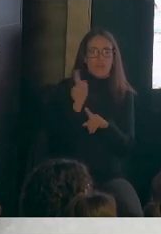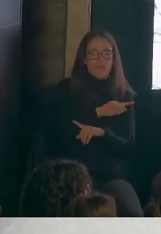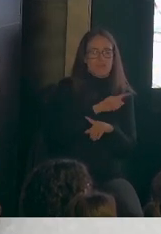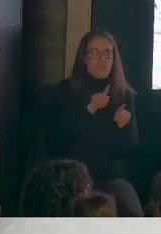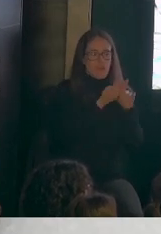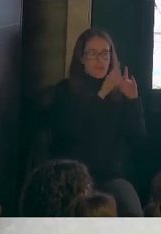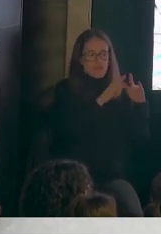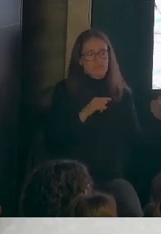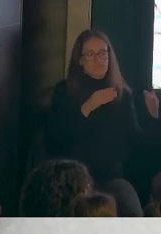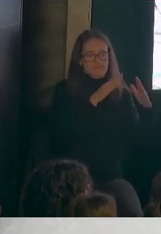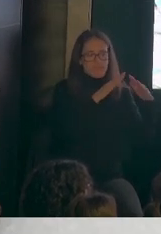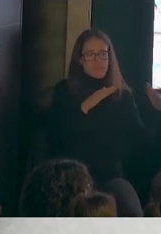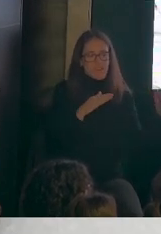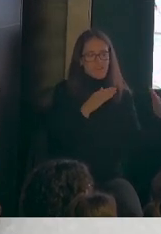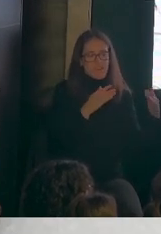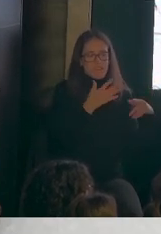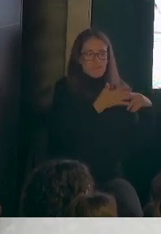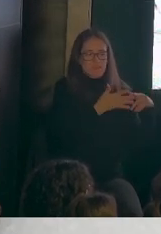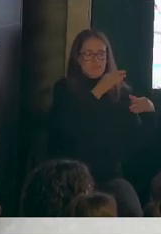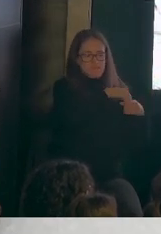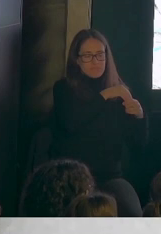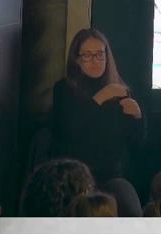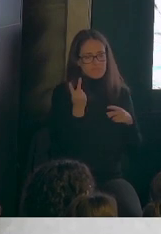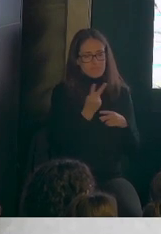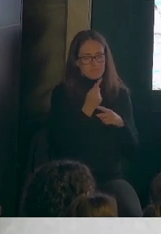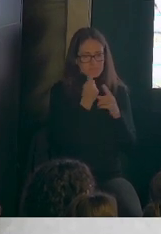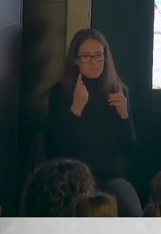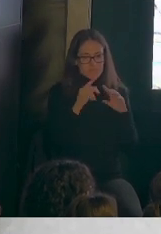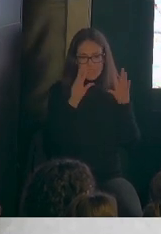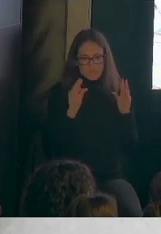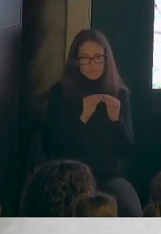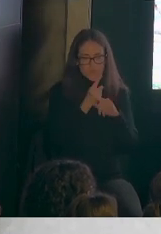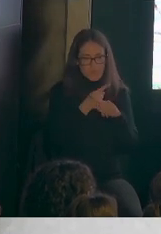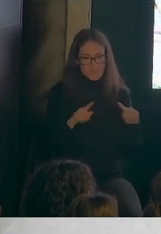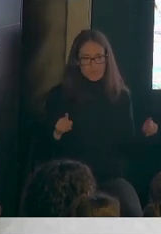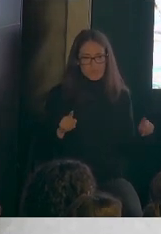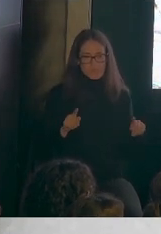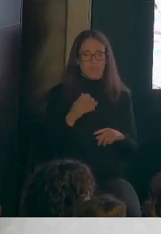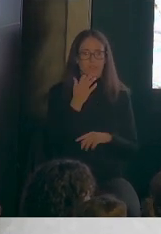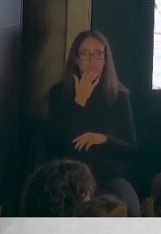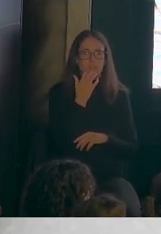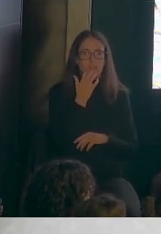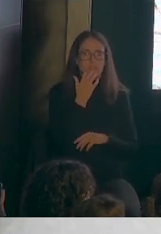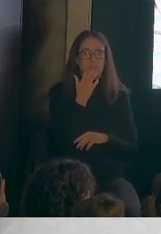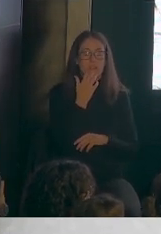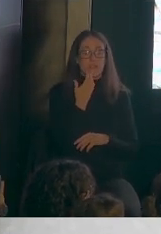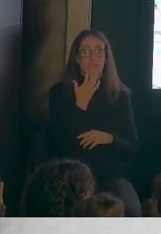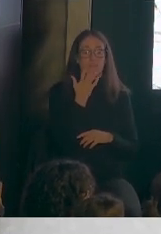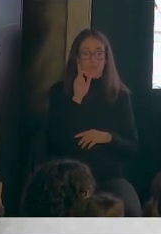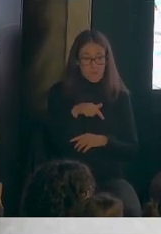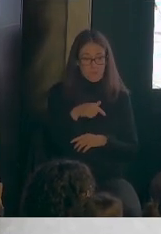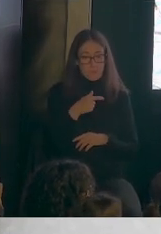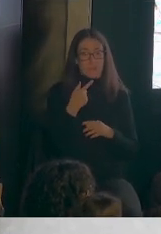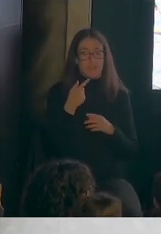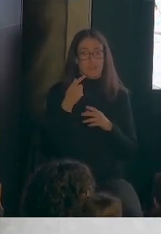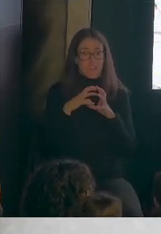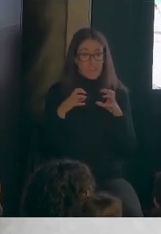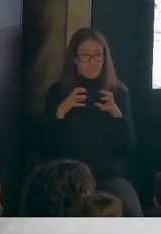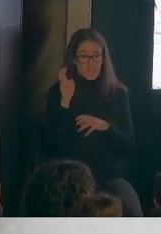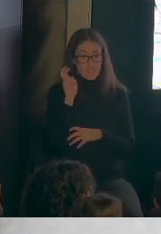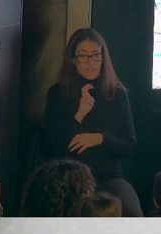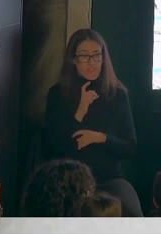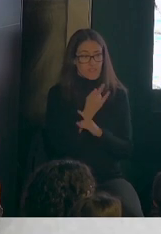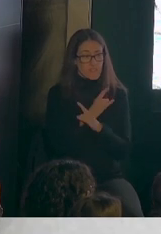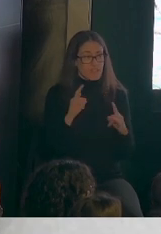tema d'una indústria. No? I també comentar que dels greixos vegetals, realment els que no